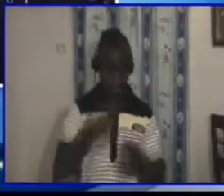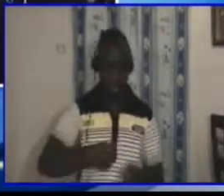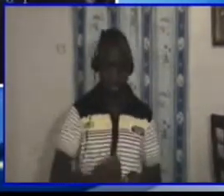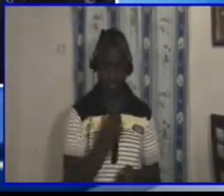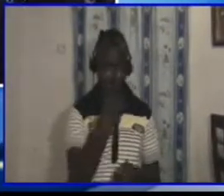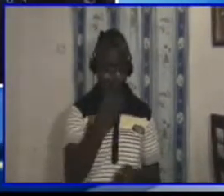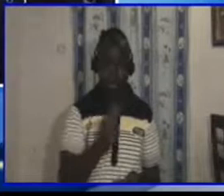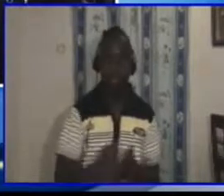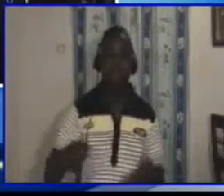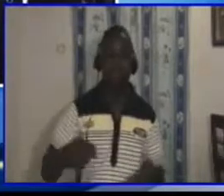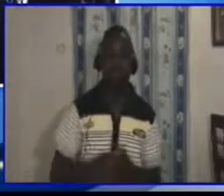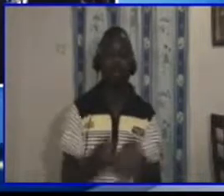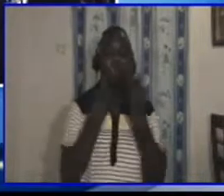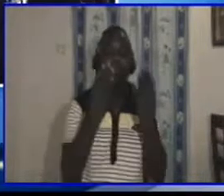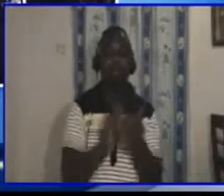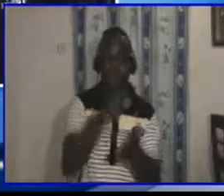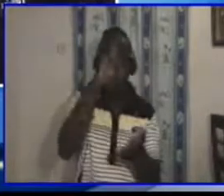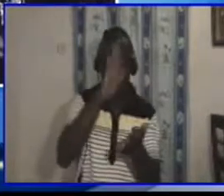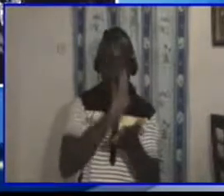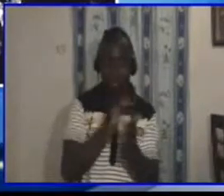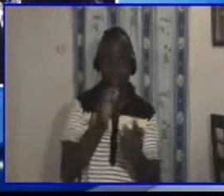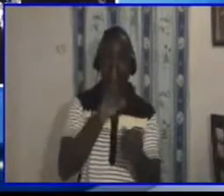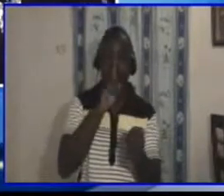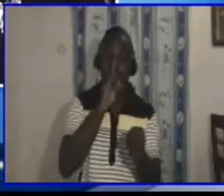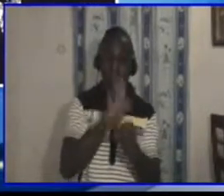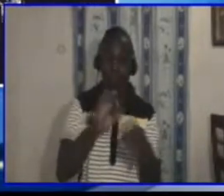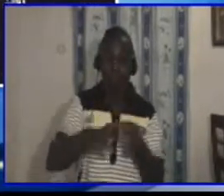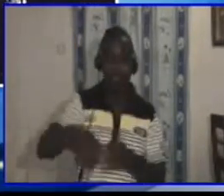la seconda venuta di cristo